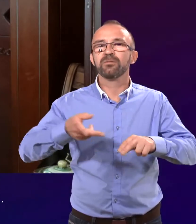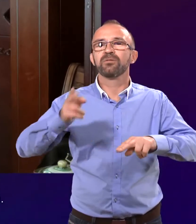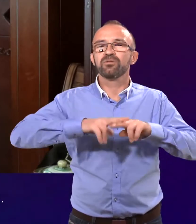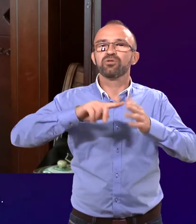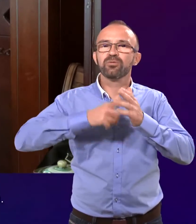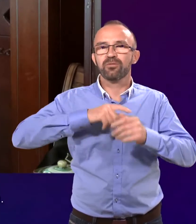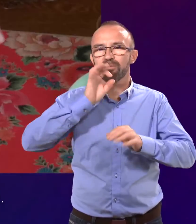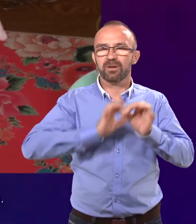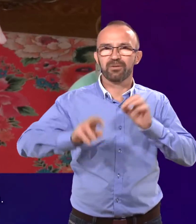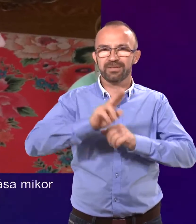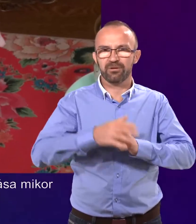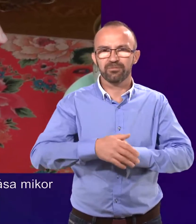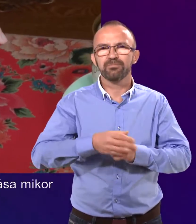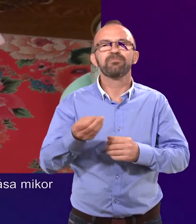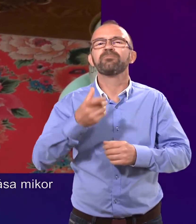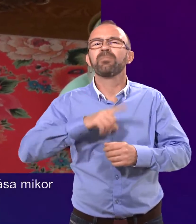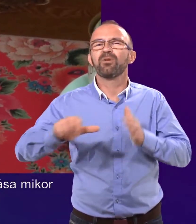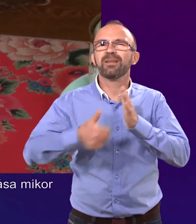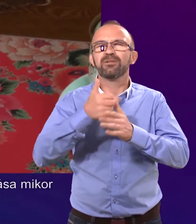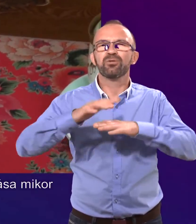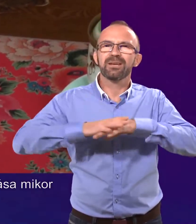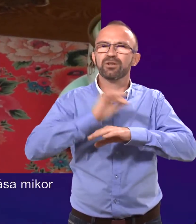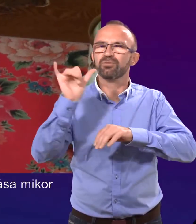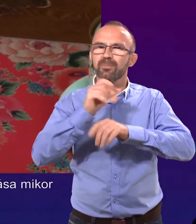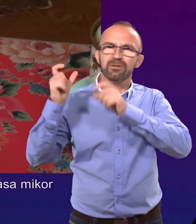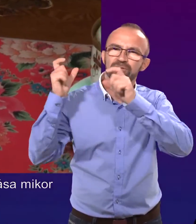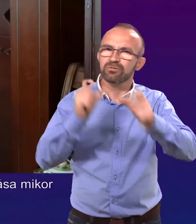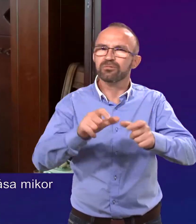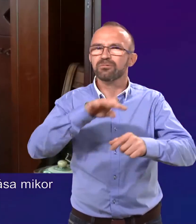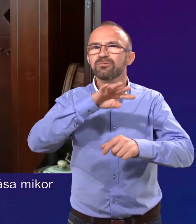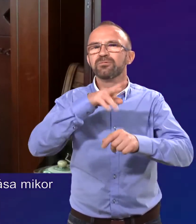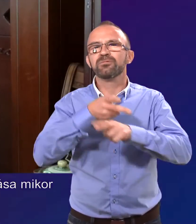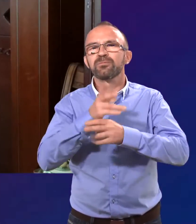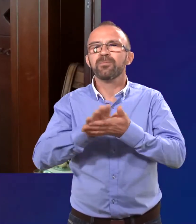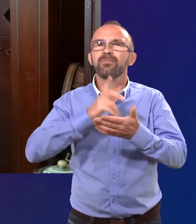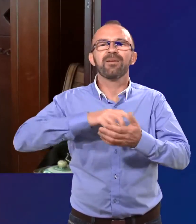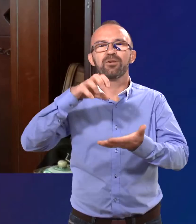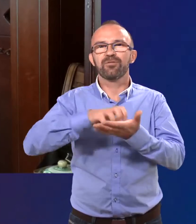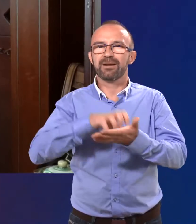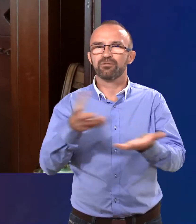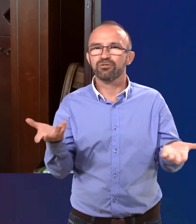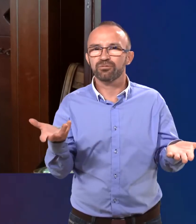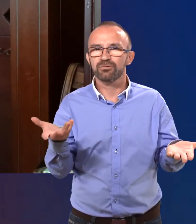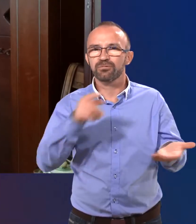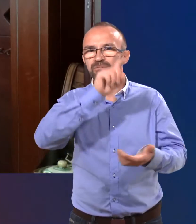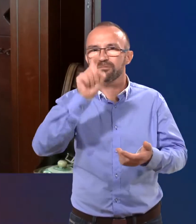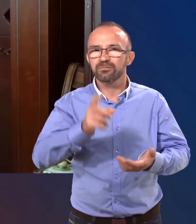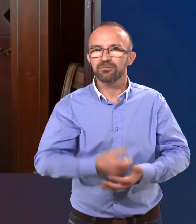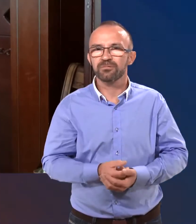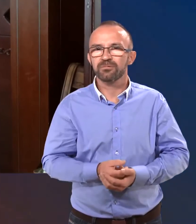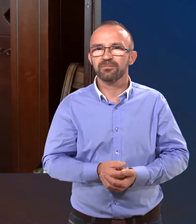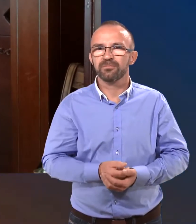és többször volt Magyarországon. Emlékszik, hogy mi volt az első benyomás, amikor Budapestre érkezett? Milyen volt ez a város önnek?